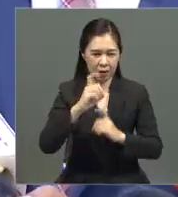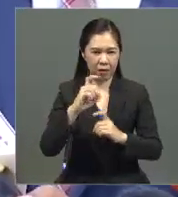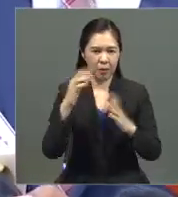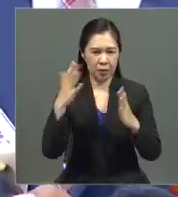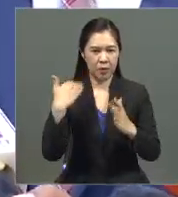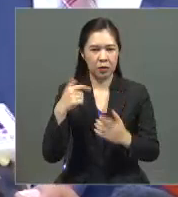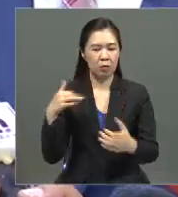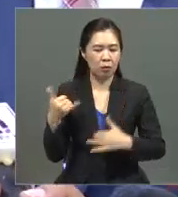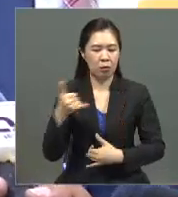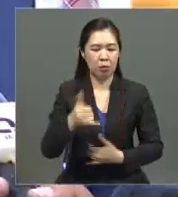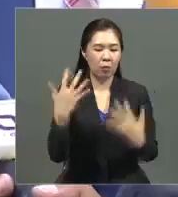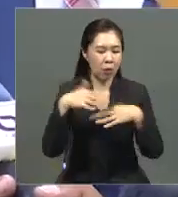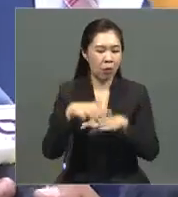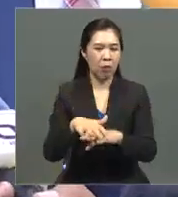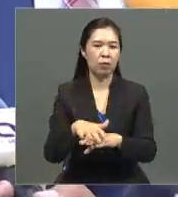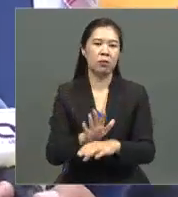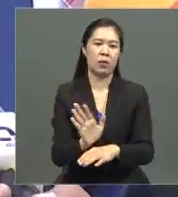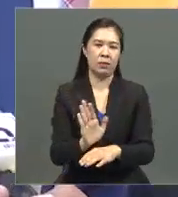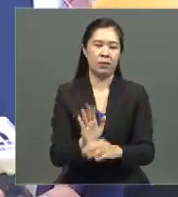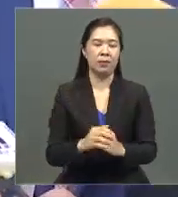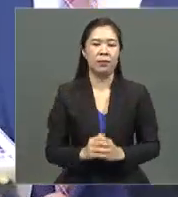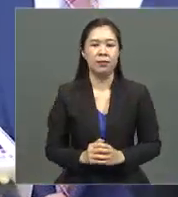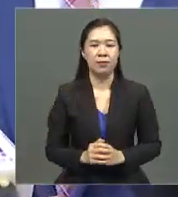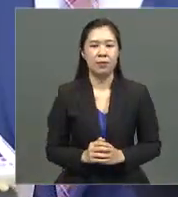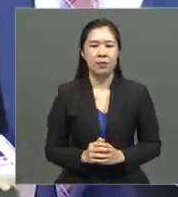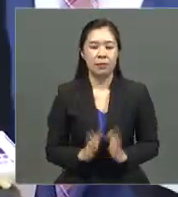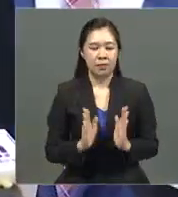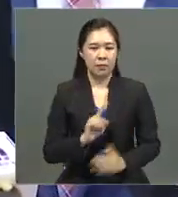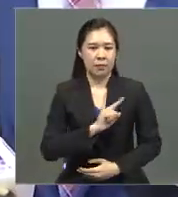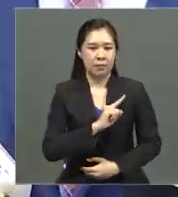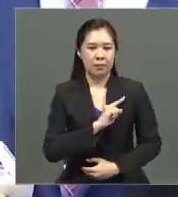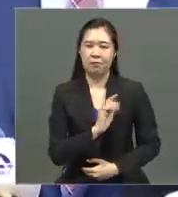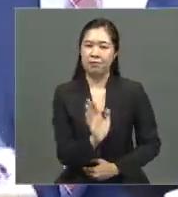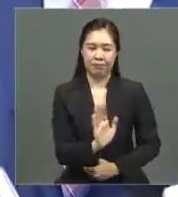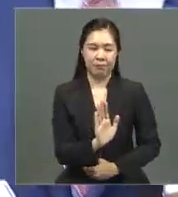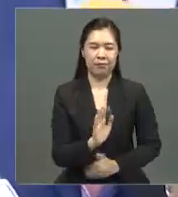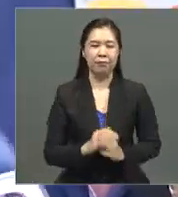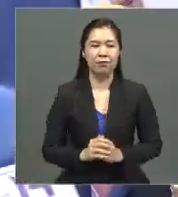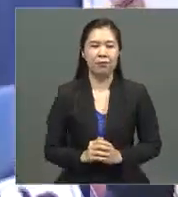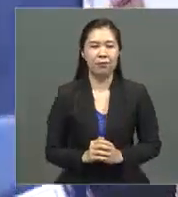ขาก็ไปดิใช่ไหมแล้วผมคิดว่าเจ้าที่คงไม่ทำอยู่แล้ว